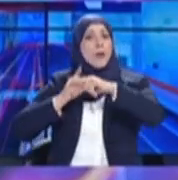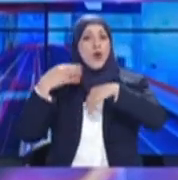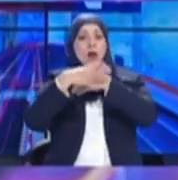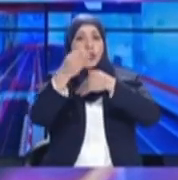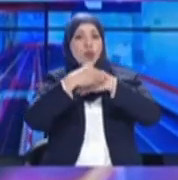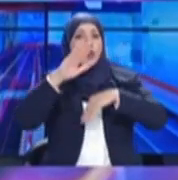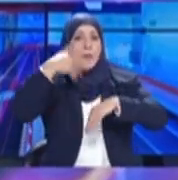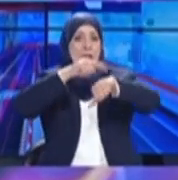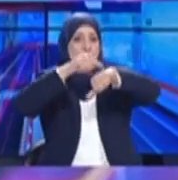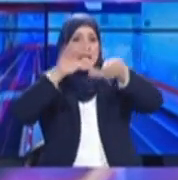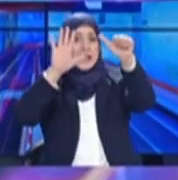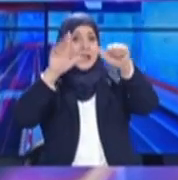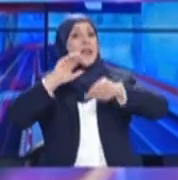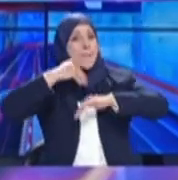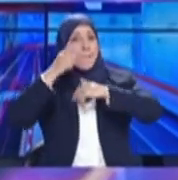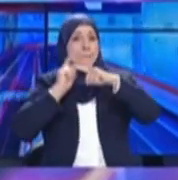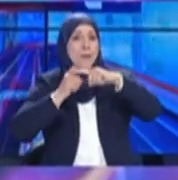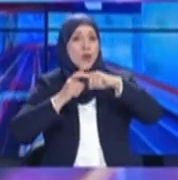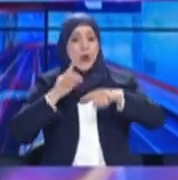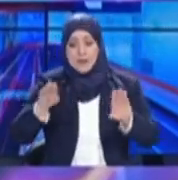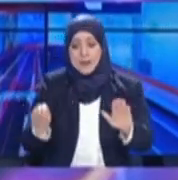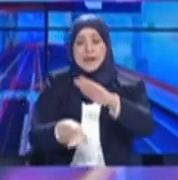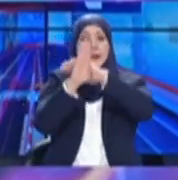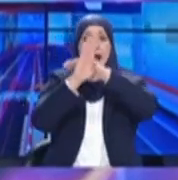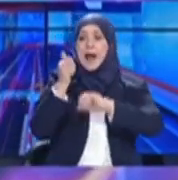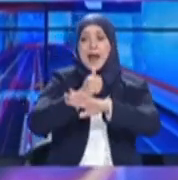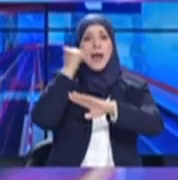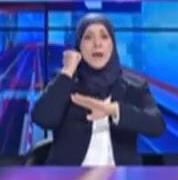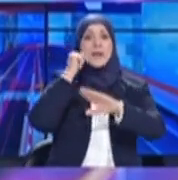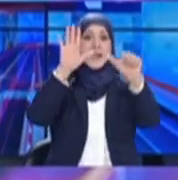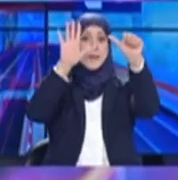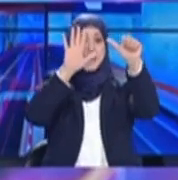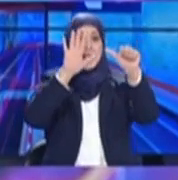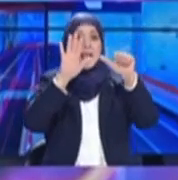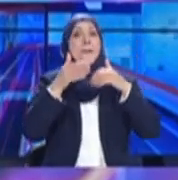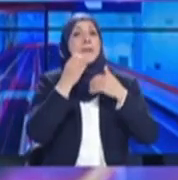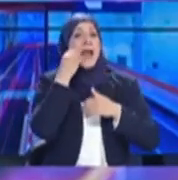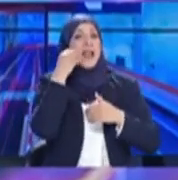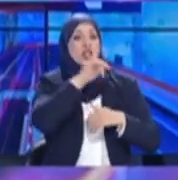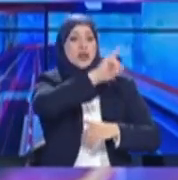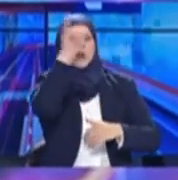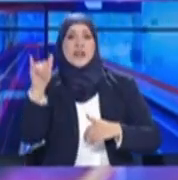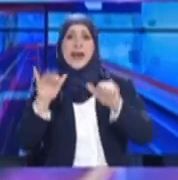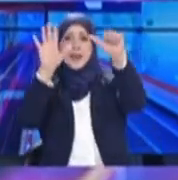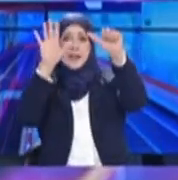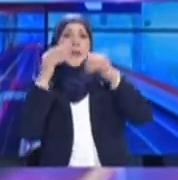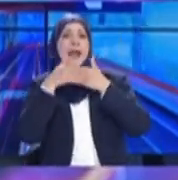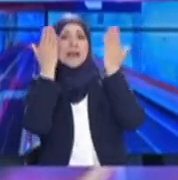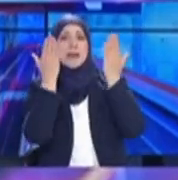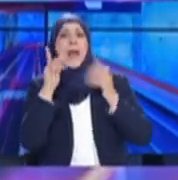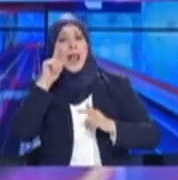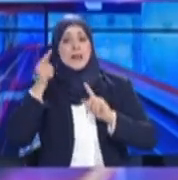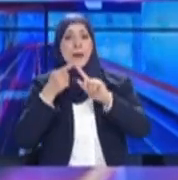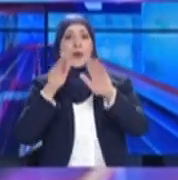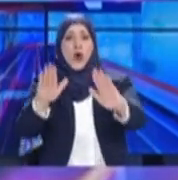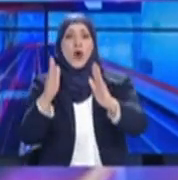القرار الاخير الذي انطلق منذ امس من السيد حسين السادسه صباحا بعد شويه كان نجم ونرجو اللجان الوقت اللي كان قد وفي موضوع